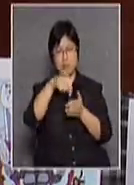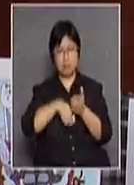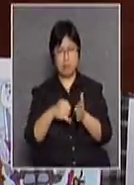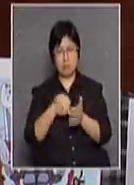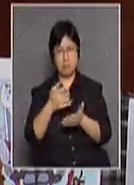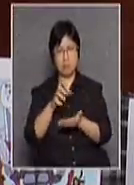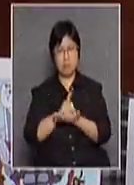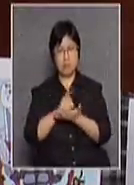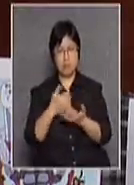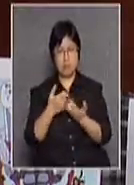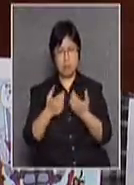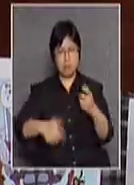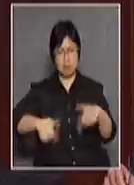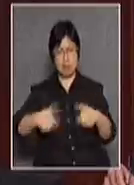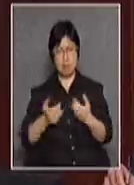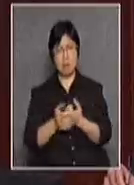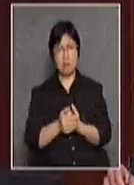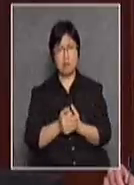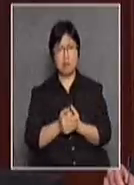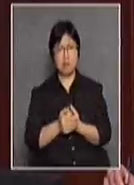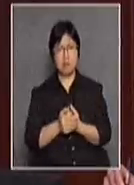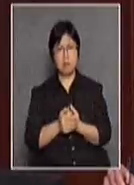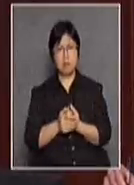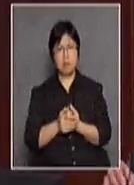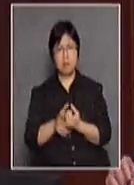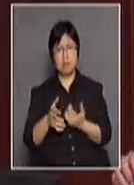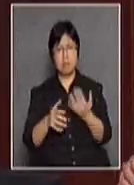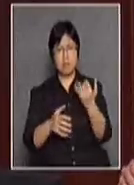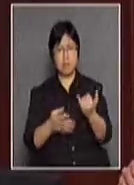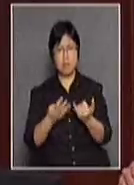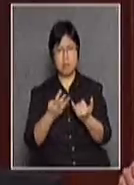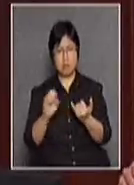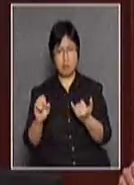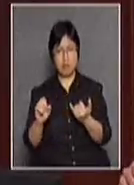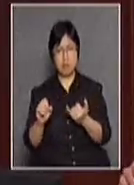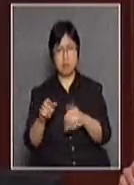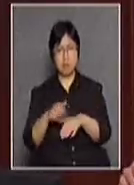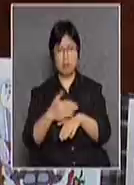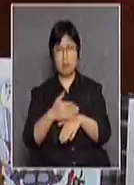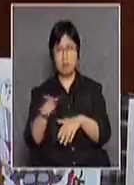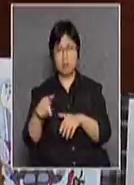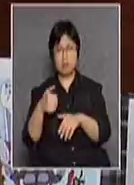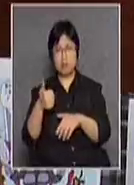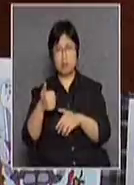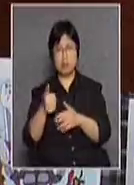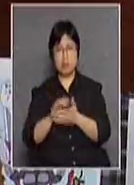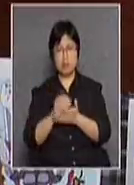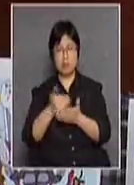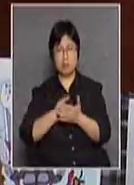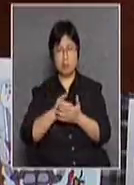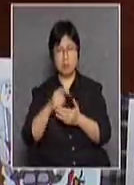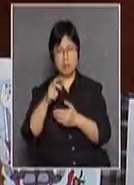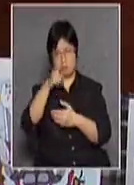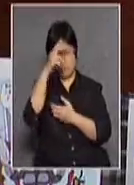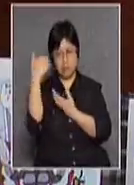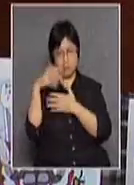年預算開支。 你而家呢行咧640行就應該你正話講係啱嘅。 哦，再嚟，削減運輸及房